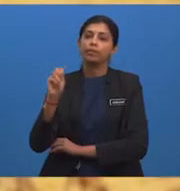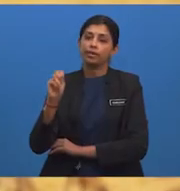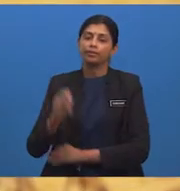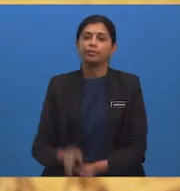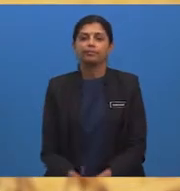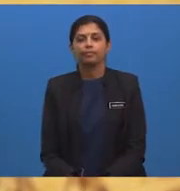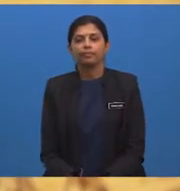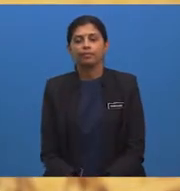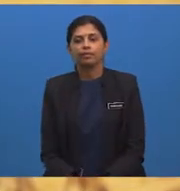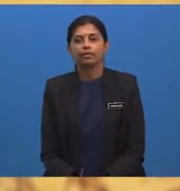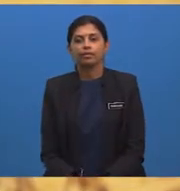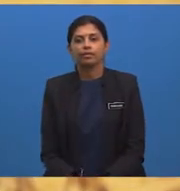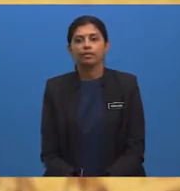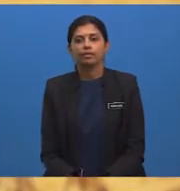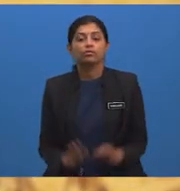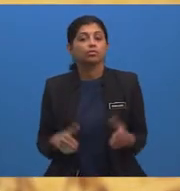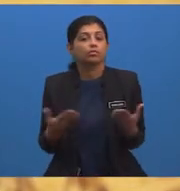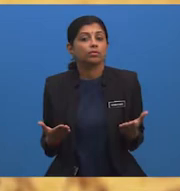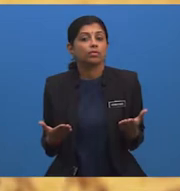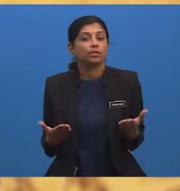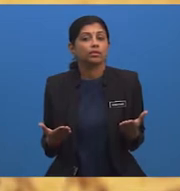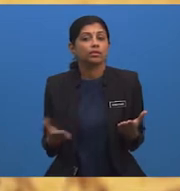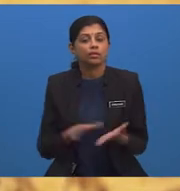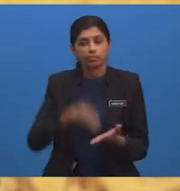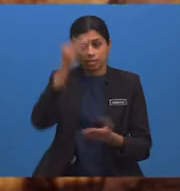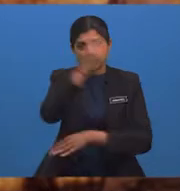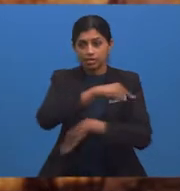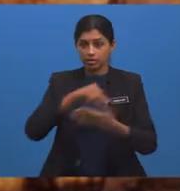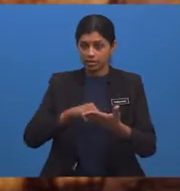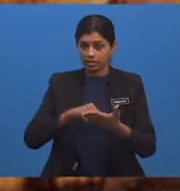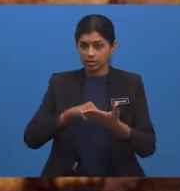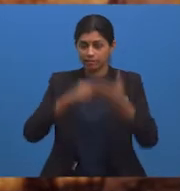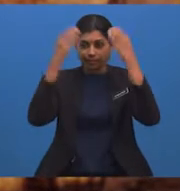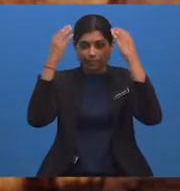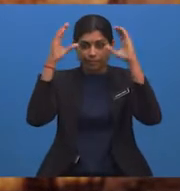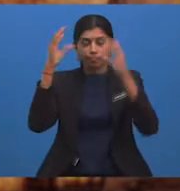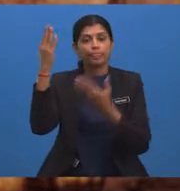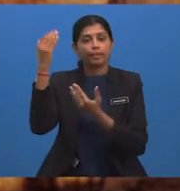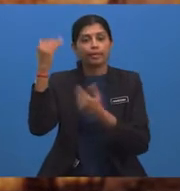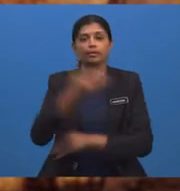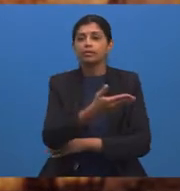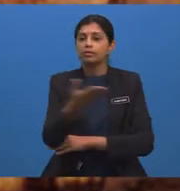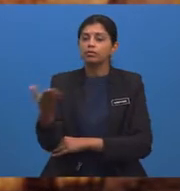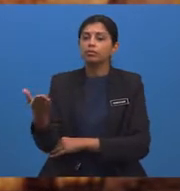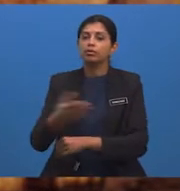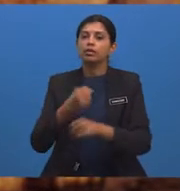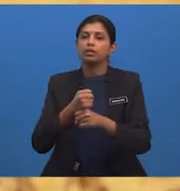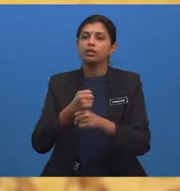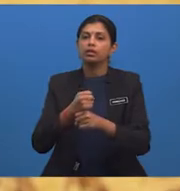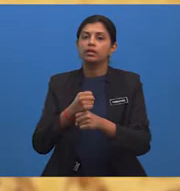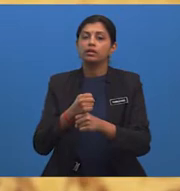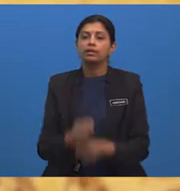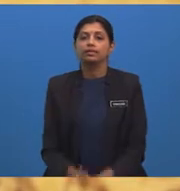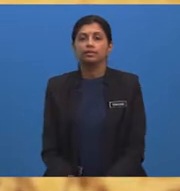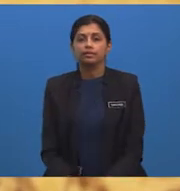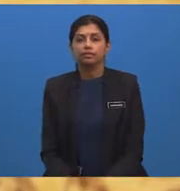Baiklah murid-murid, bagaimana dengan pembelajaran kita pada hari ini? Cikgu harap semua murid yang menonton TV